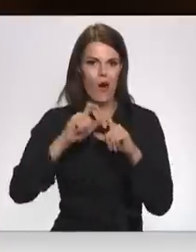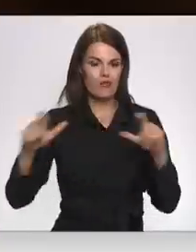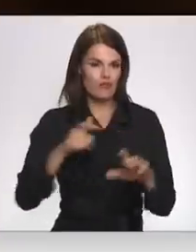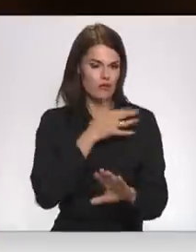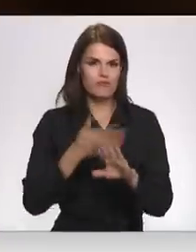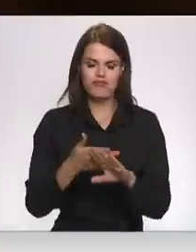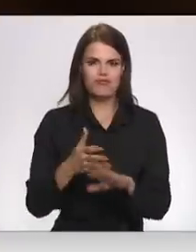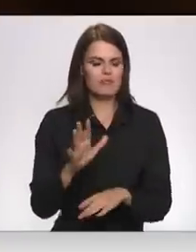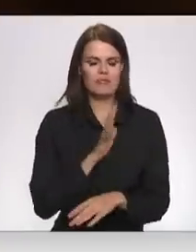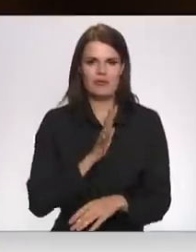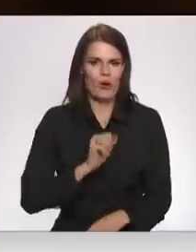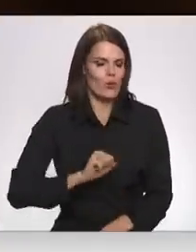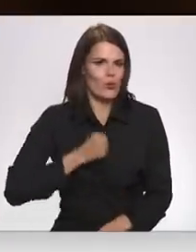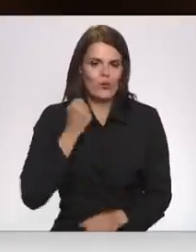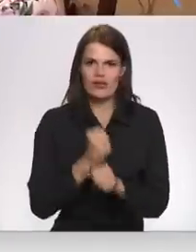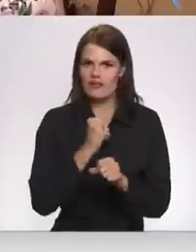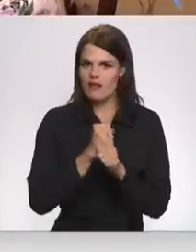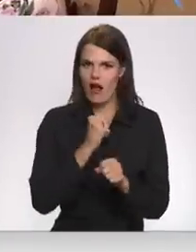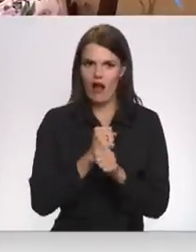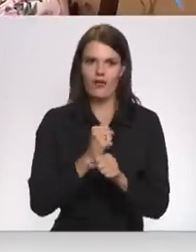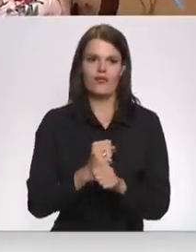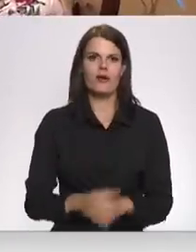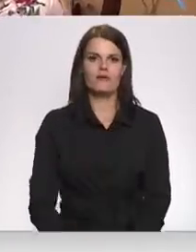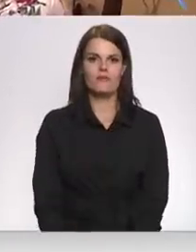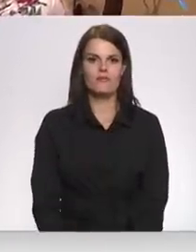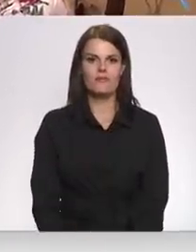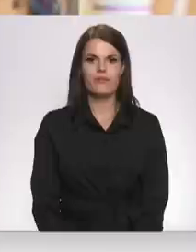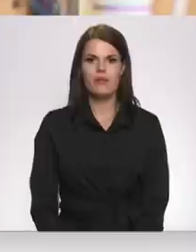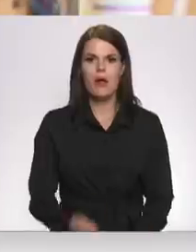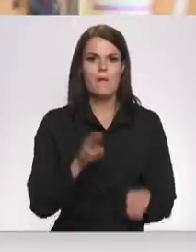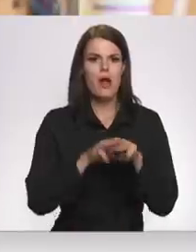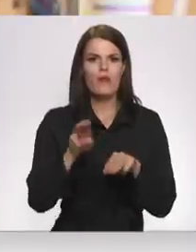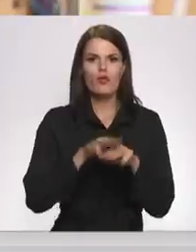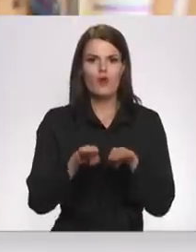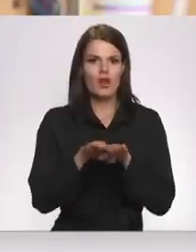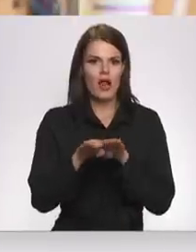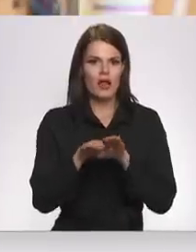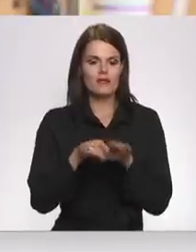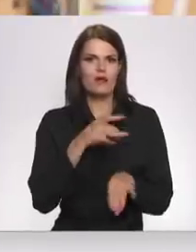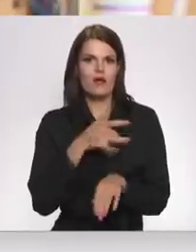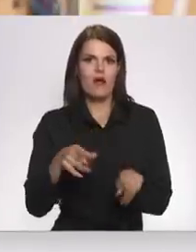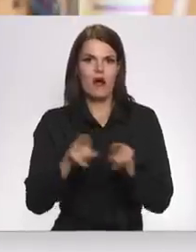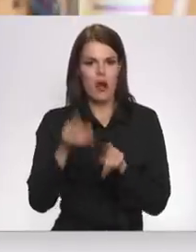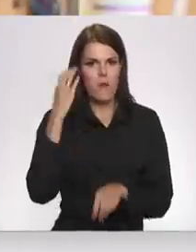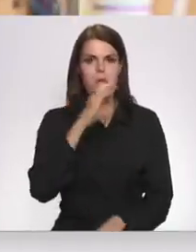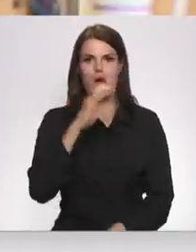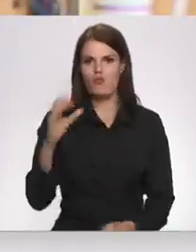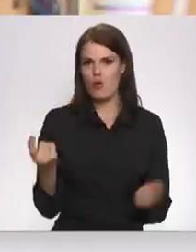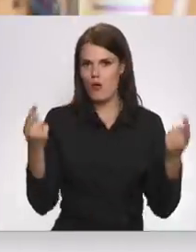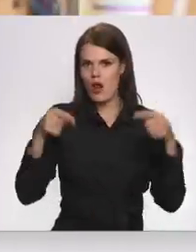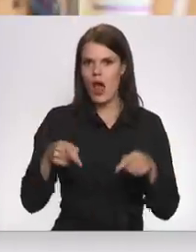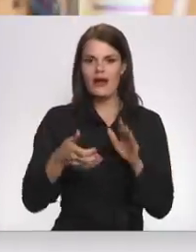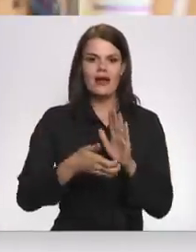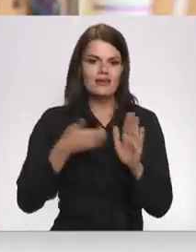laika esot padarīta neizturama. Metodes ļoti līdzīgas, droši vien kā padomju laikā tika